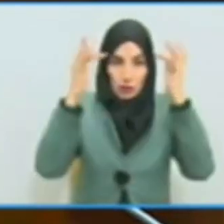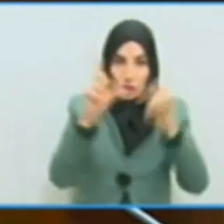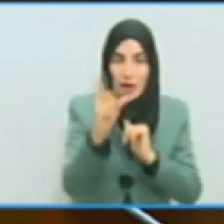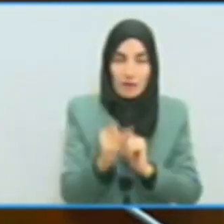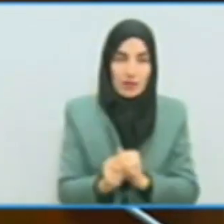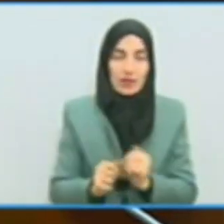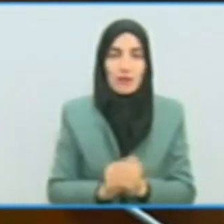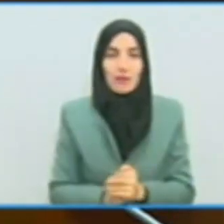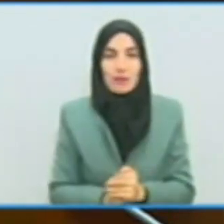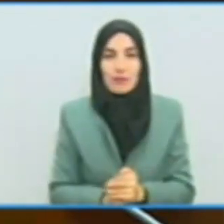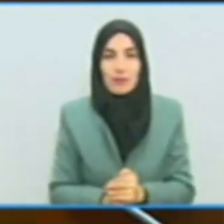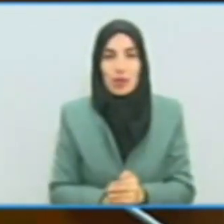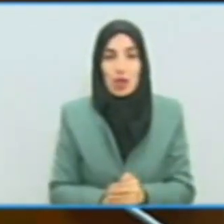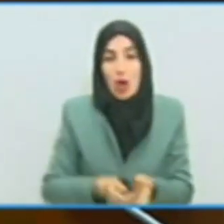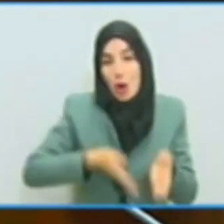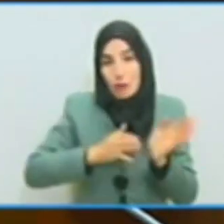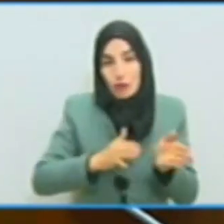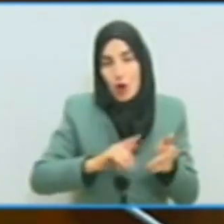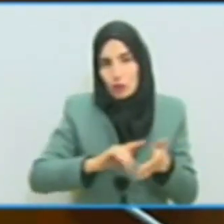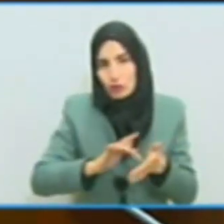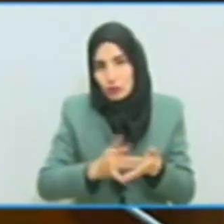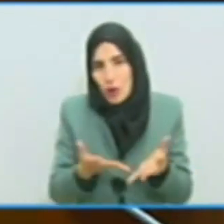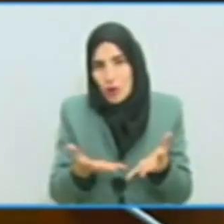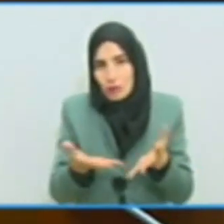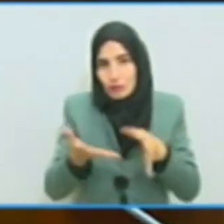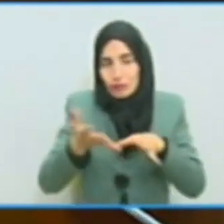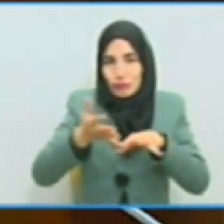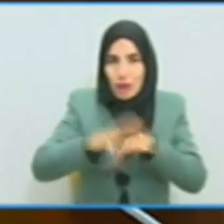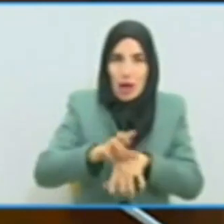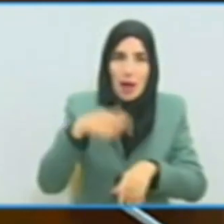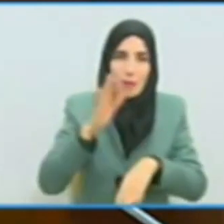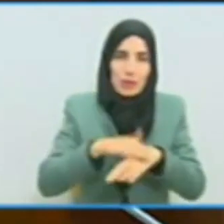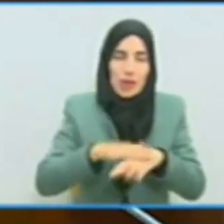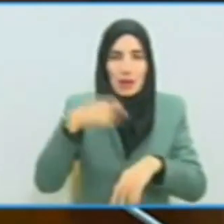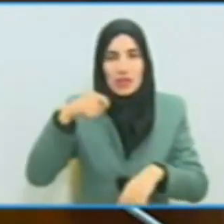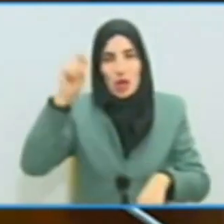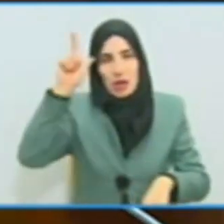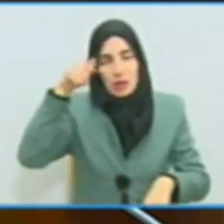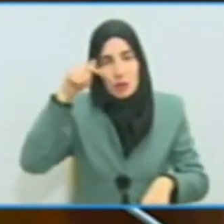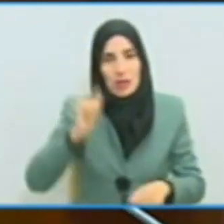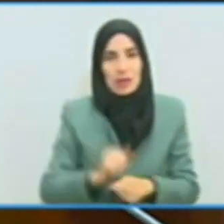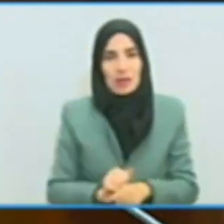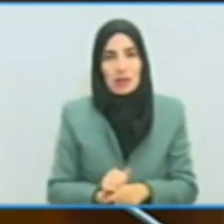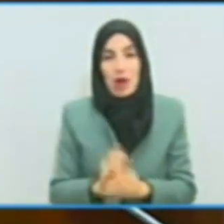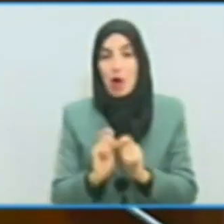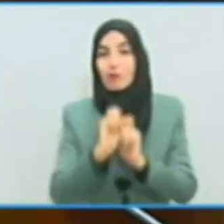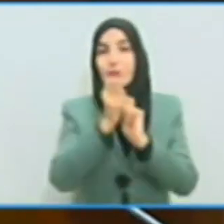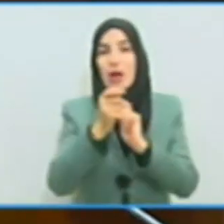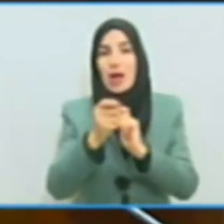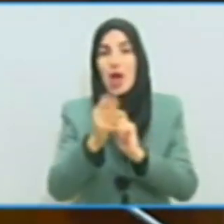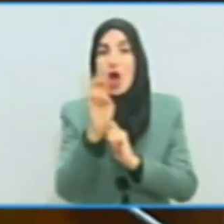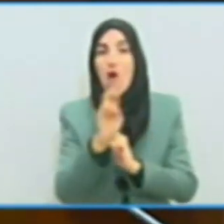الإفريقية، ضمن مسعى شامل للانسجام مع توجيهات السيد رئيس الجمهورية الرامية إلى تكريس دور